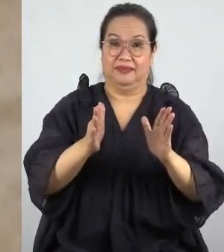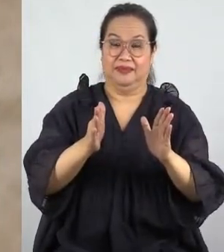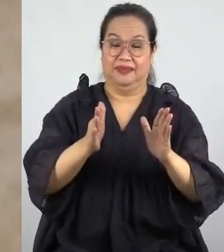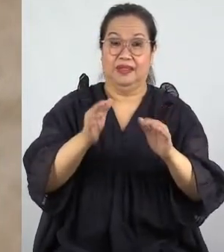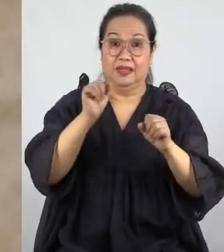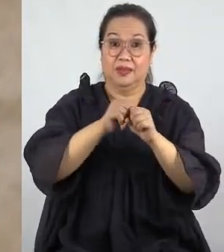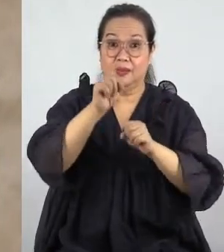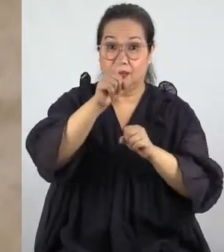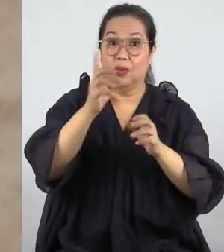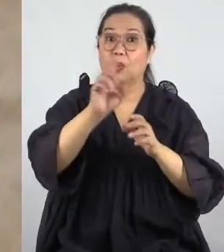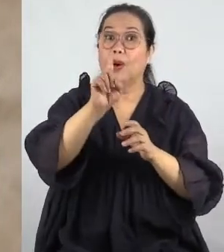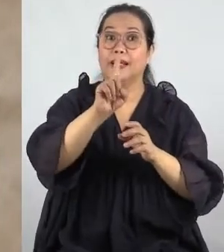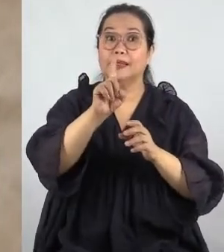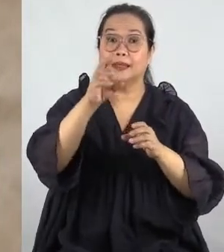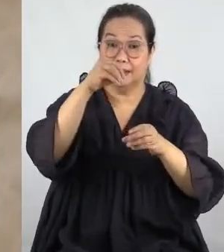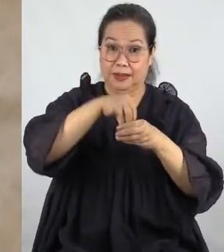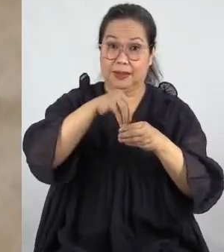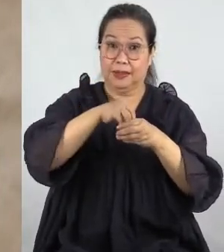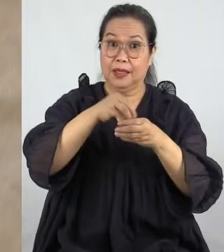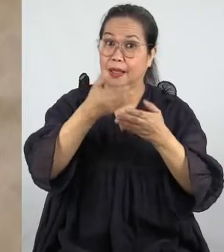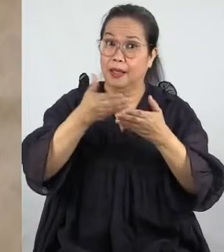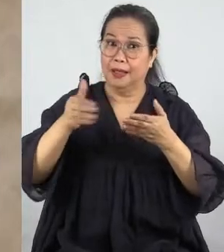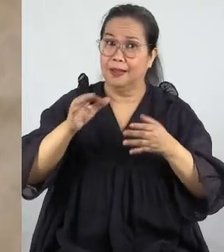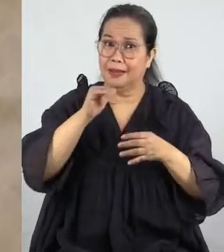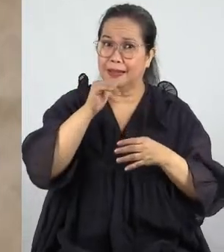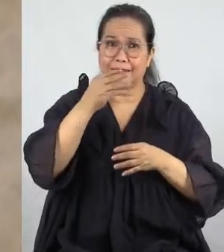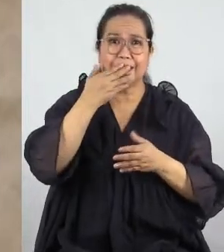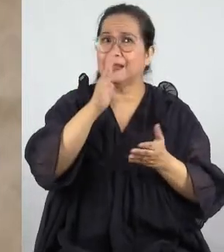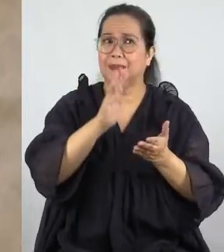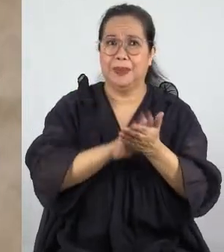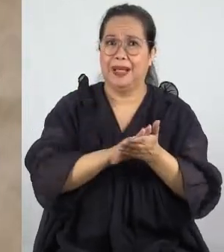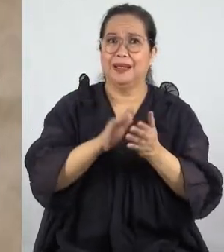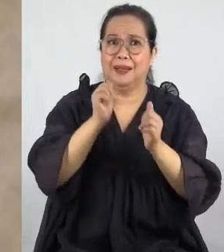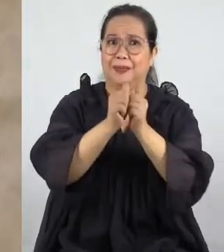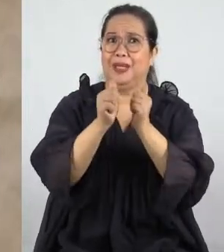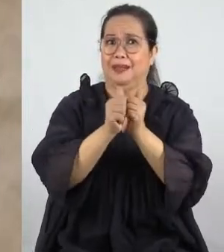Kasama na rito, mga kapatid, ang mga bagay na hindi naman masama.